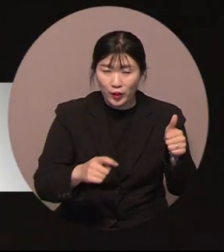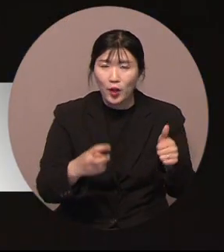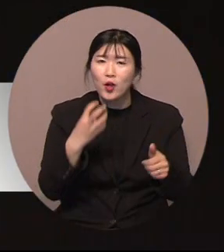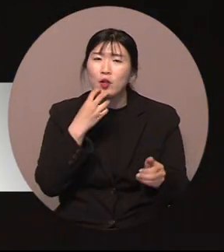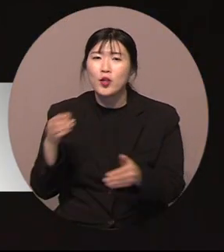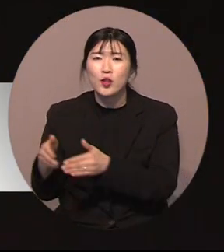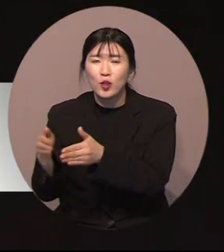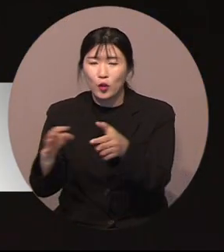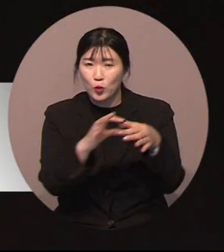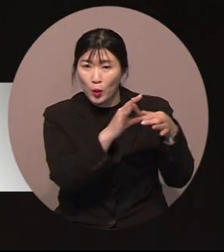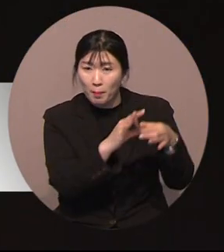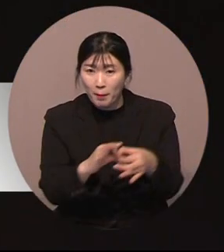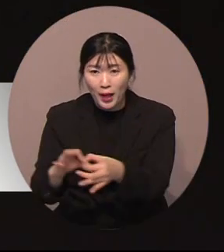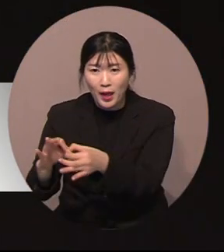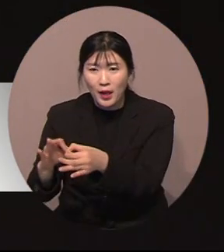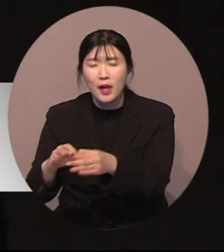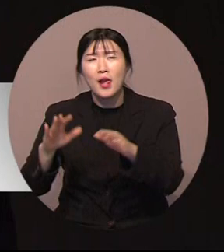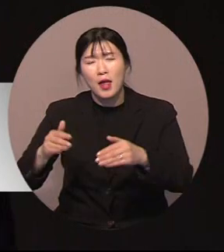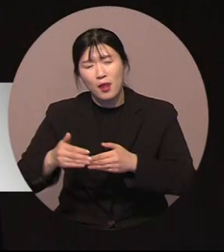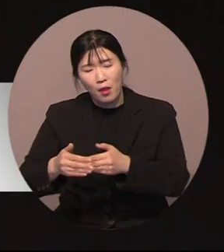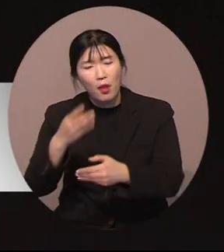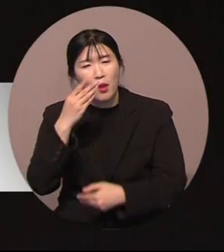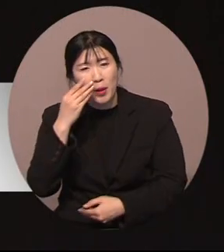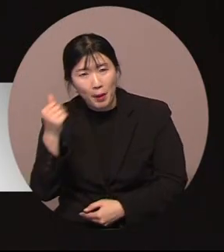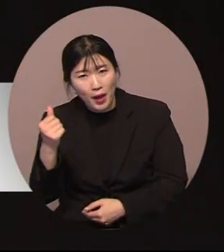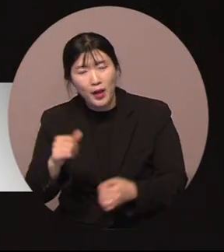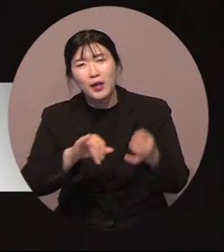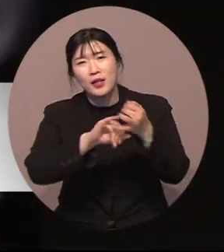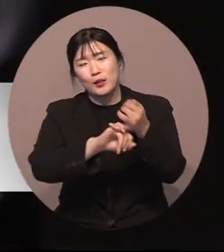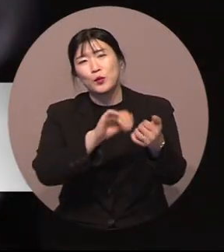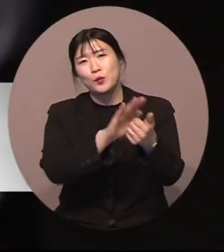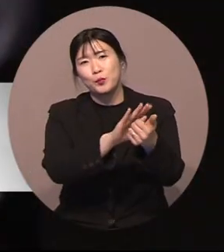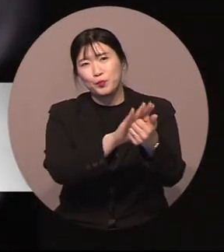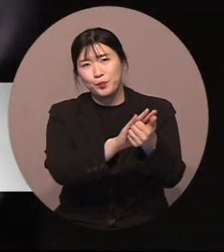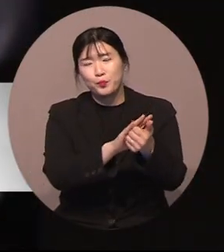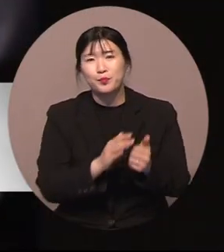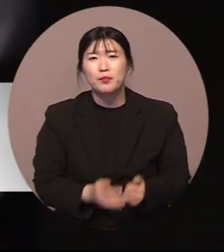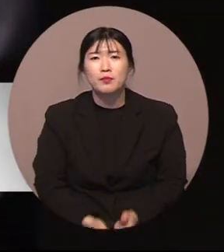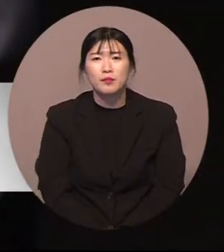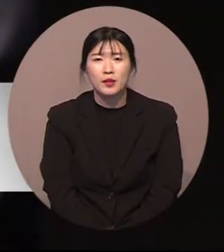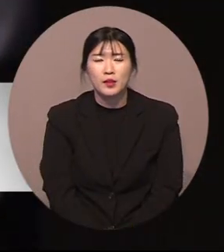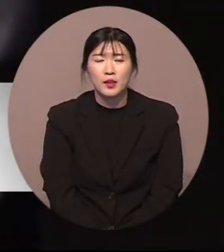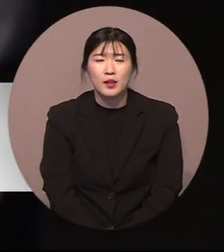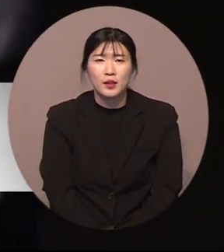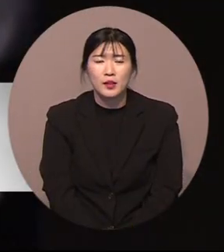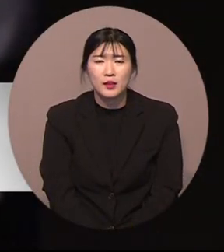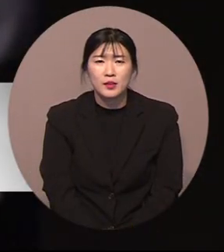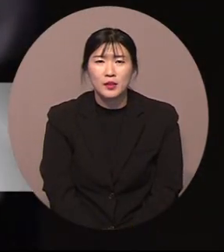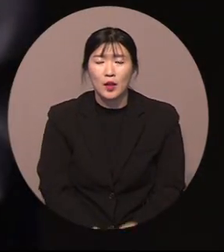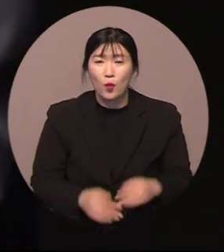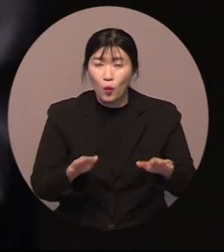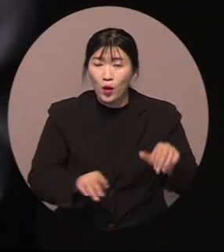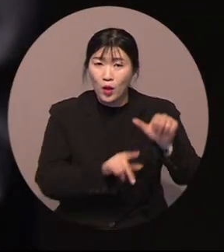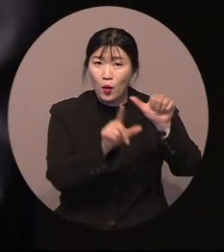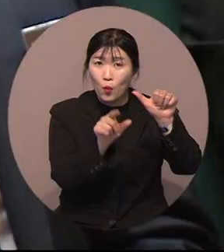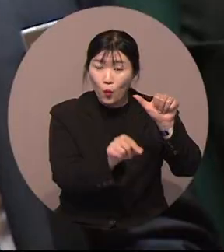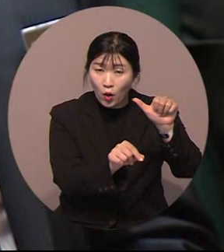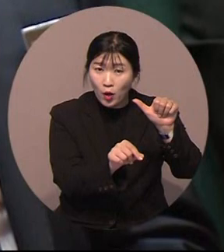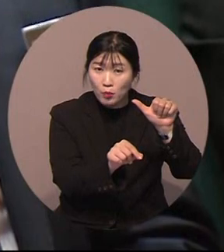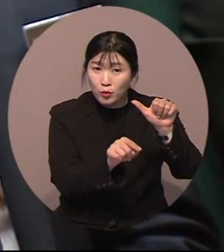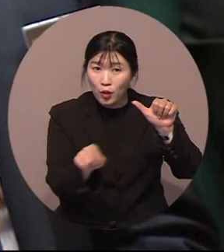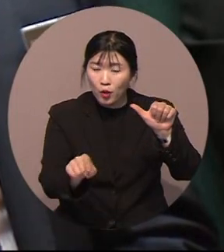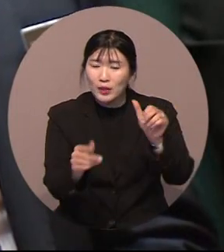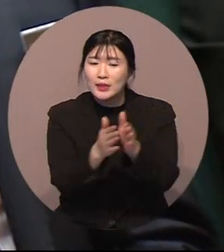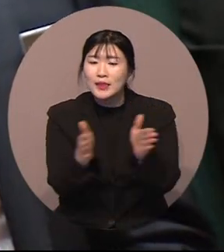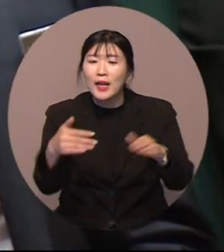송산 구간도 올해 차질없이 통하겠다 약속했습니다 윤대은 또 는 5월부터 투입